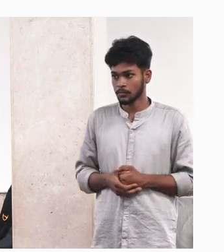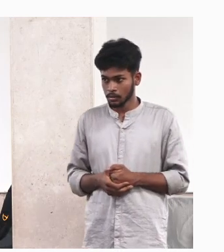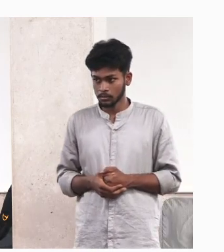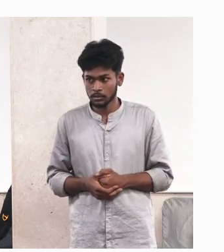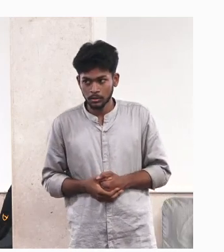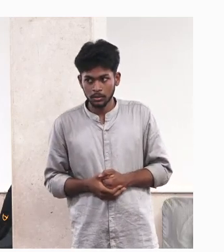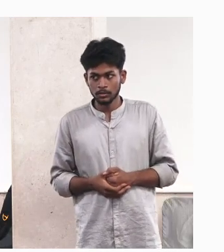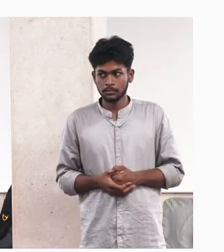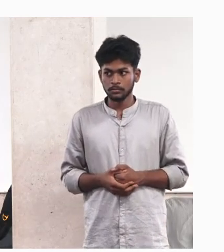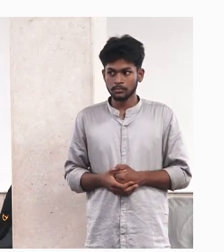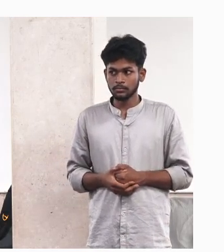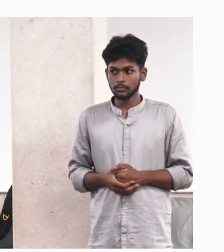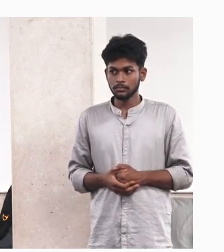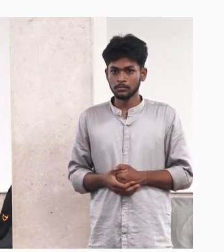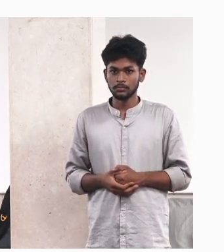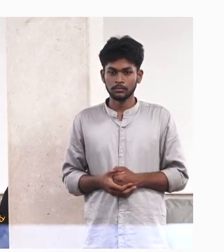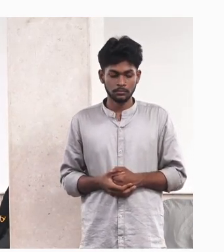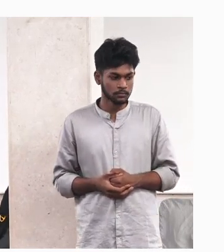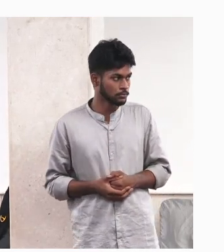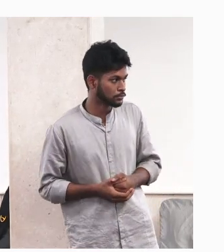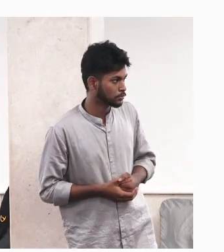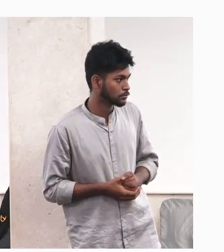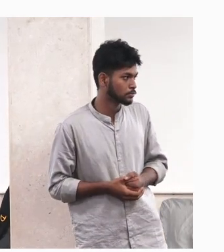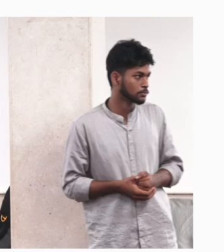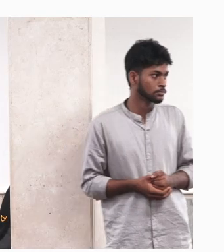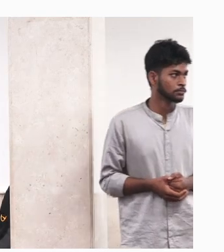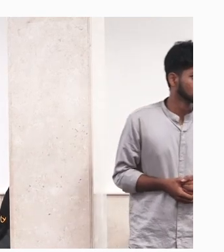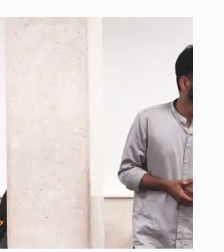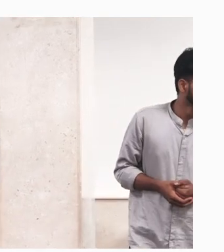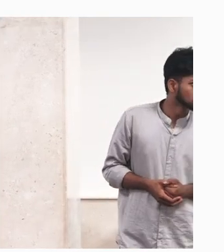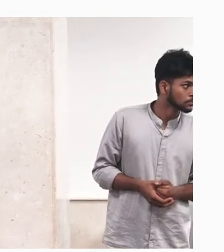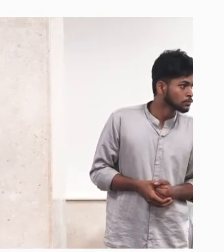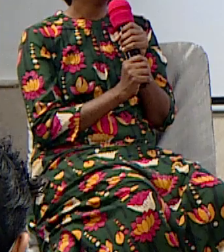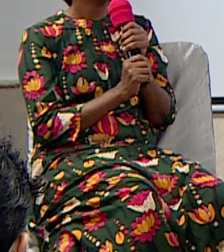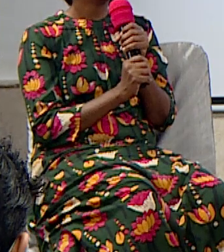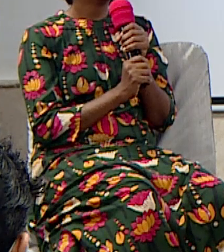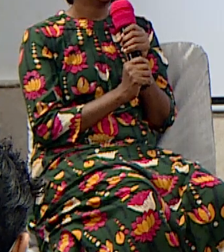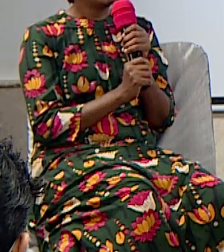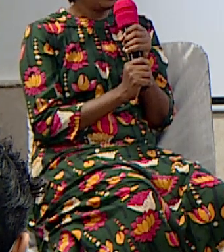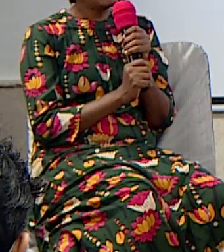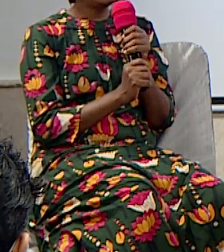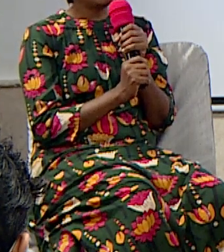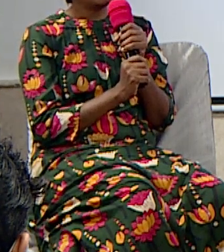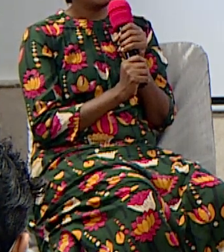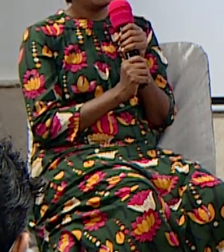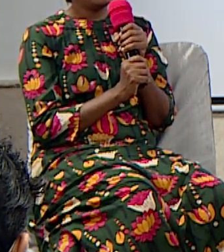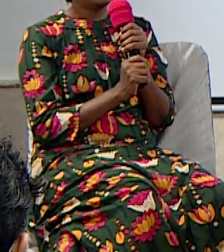Yeah, so just to translate what Mr. Vijay has stated in the video, he says that